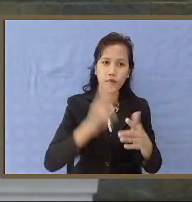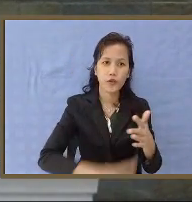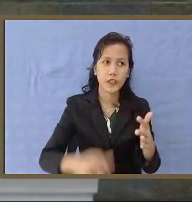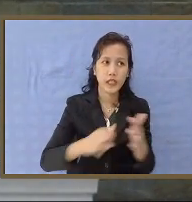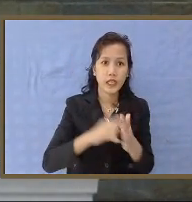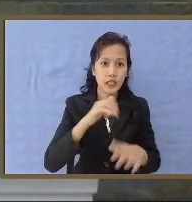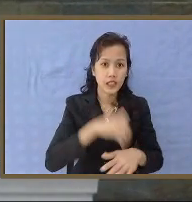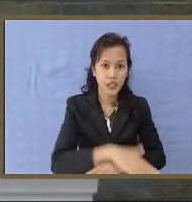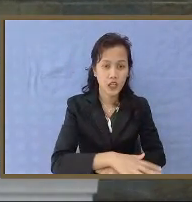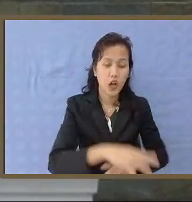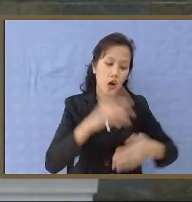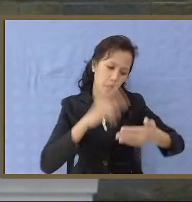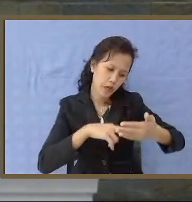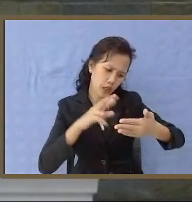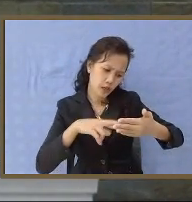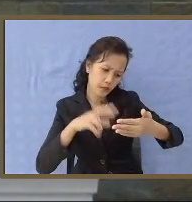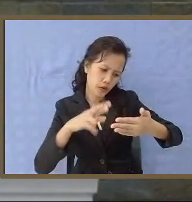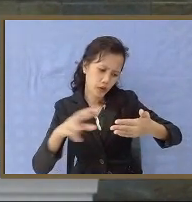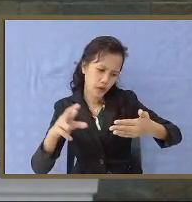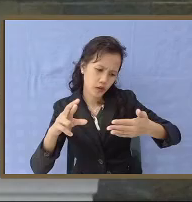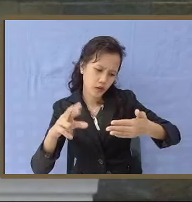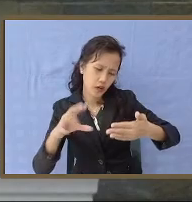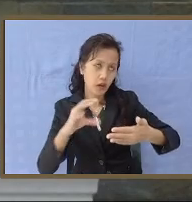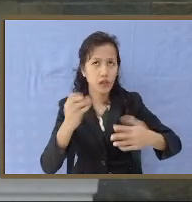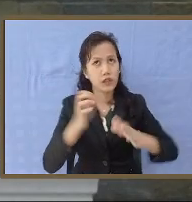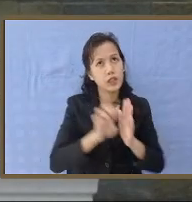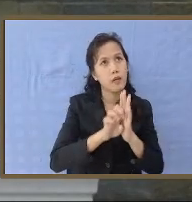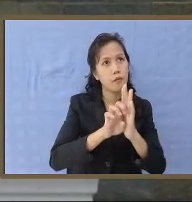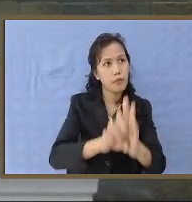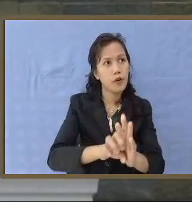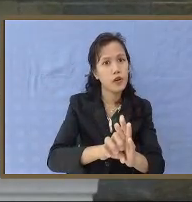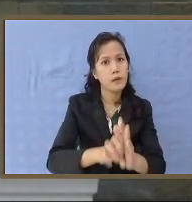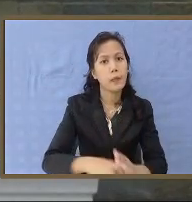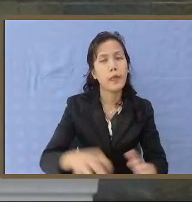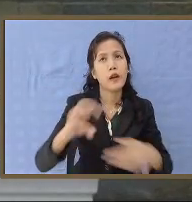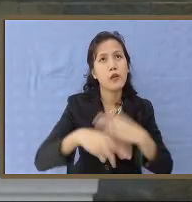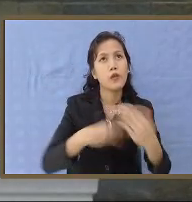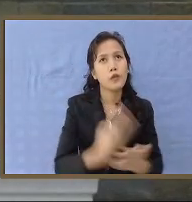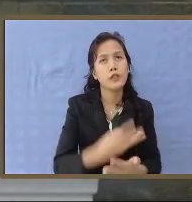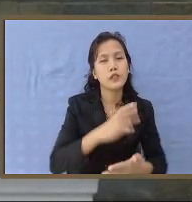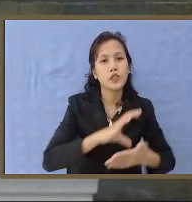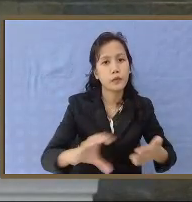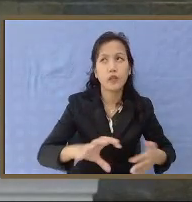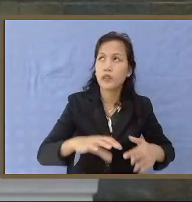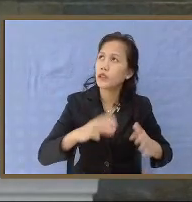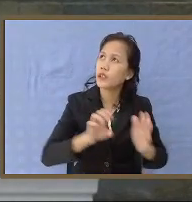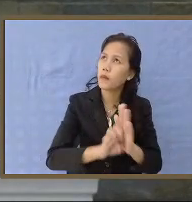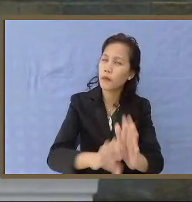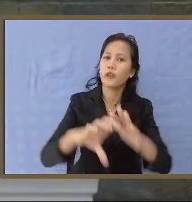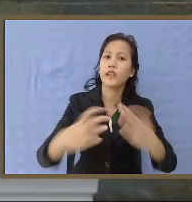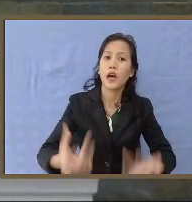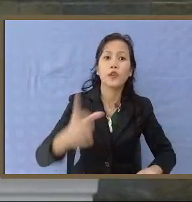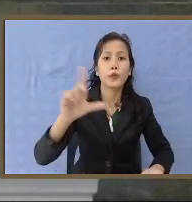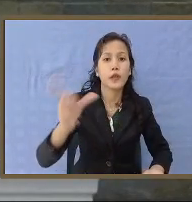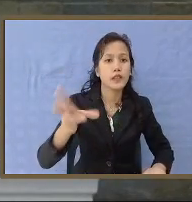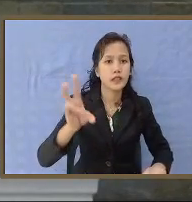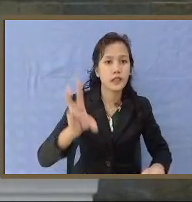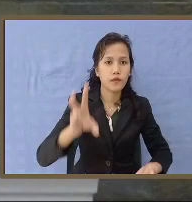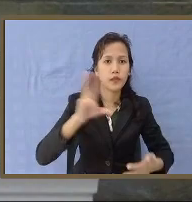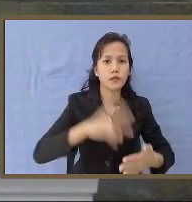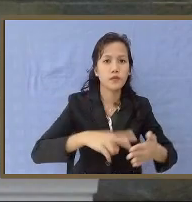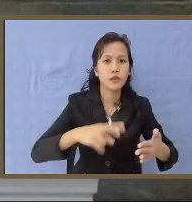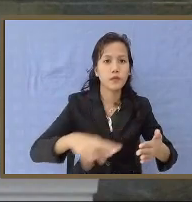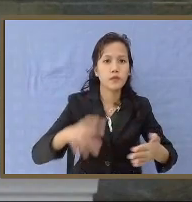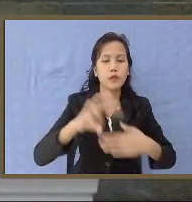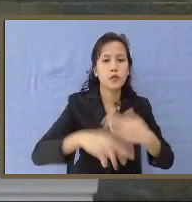ninyo pagkatapos yung basahin ang buong chapter. For example, ngayon is 27, basahin nyo yung buong chapter. Alright. Dito na muna